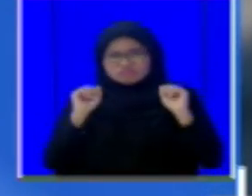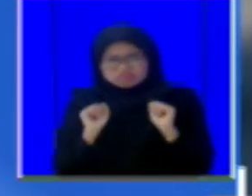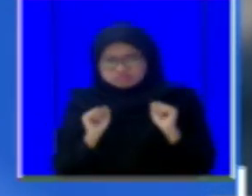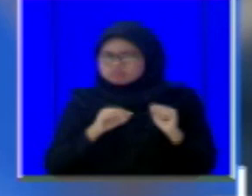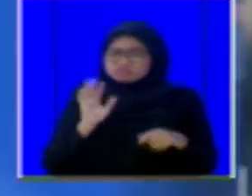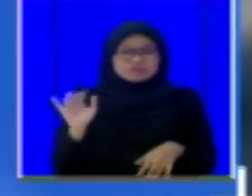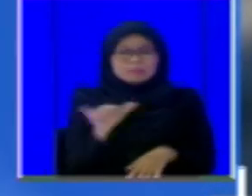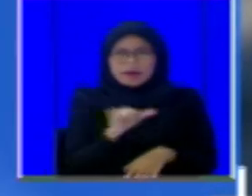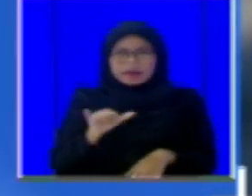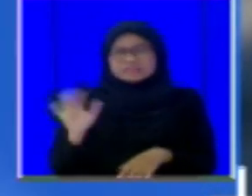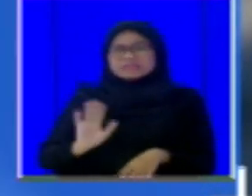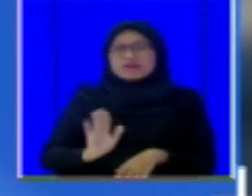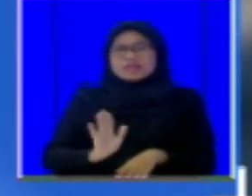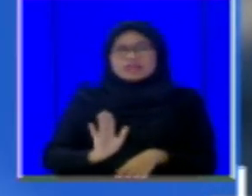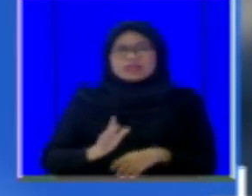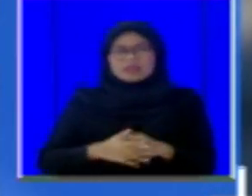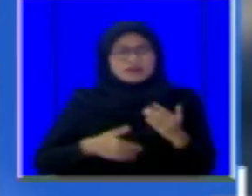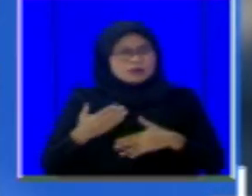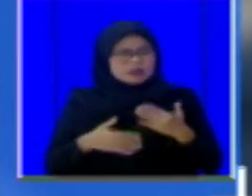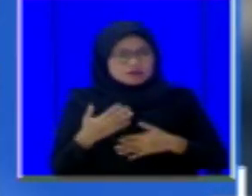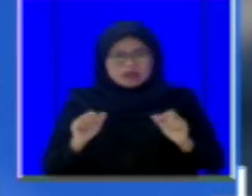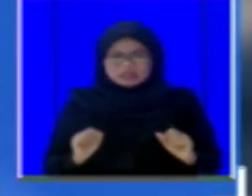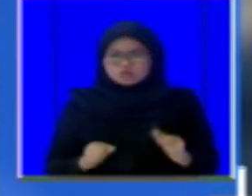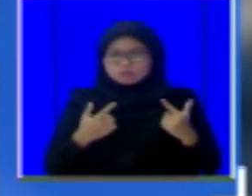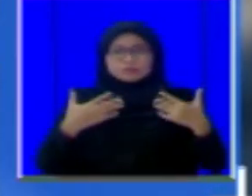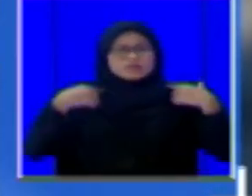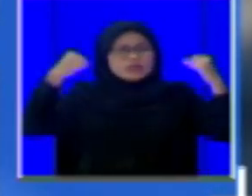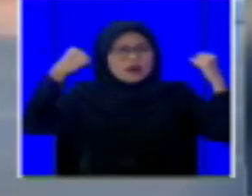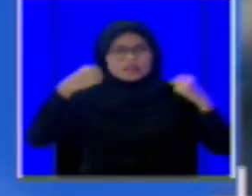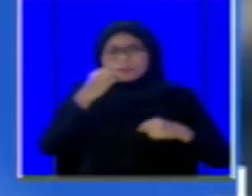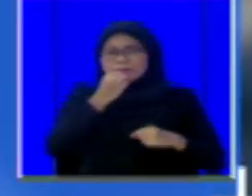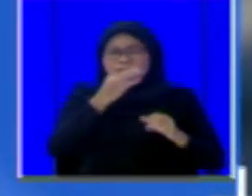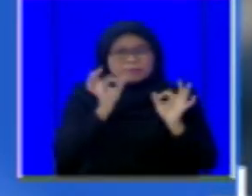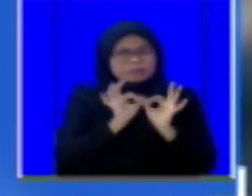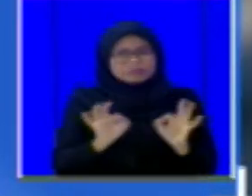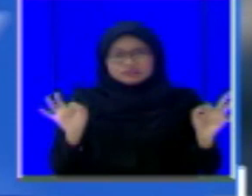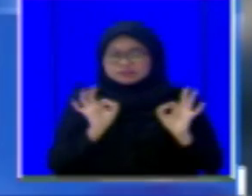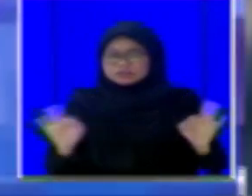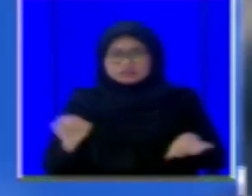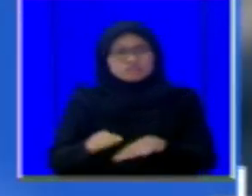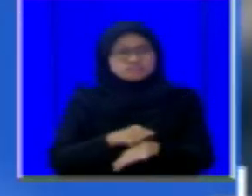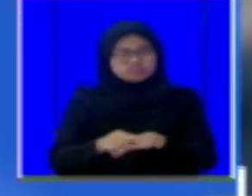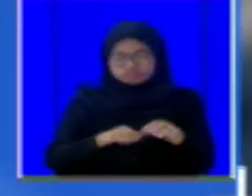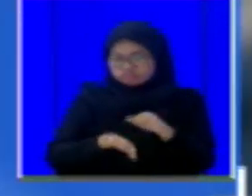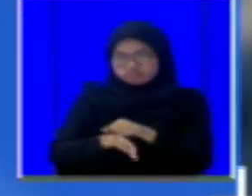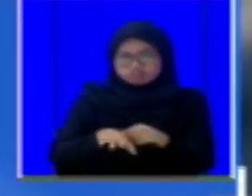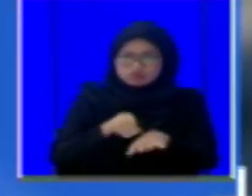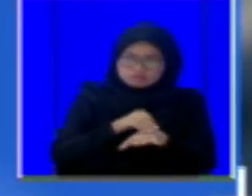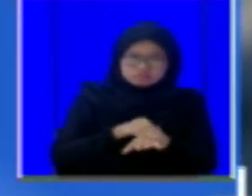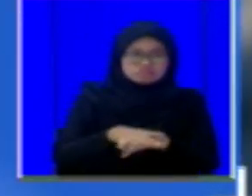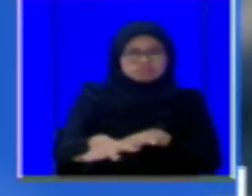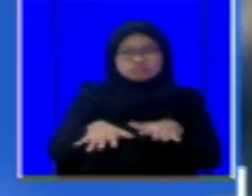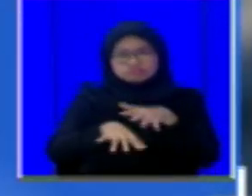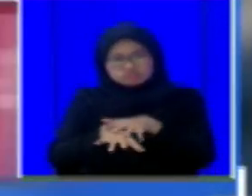Terapkan hidup sehat dan bersih serta konsumsi makanan bergizi. Mencuci tangan dengan sabun dan air mengalir, dan lakukan etika batuk dan